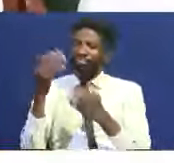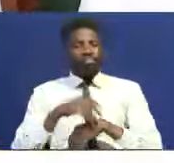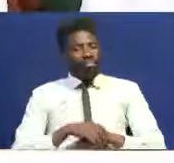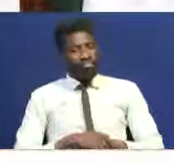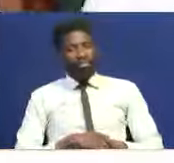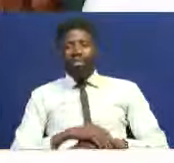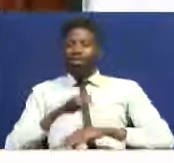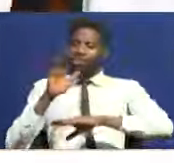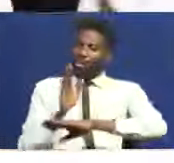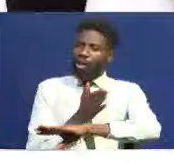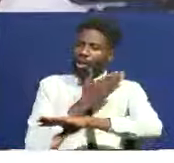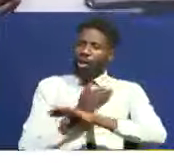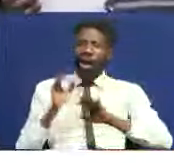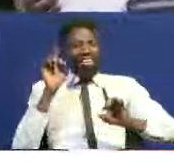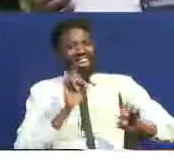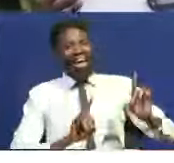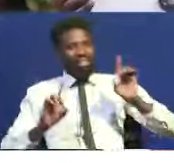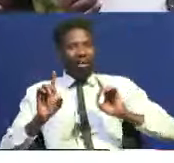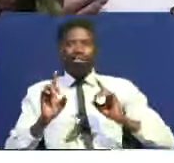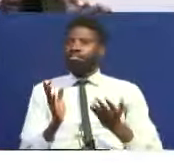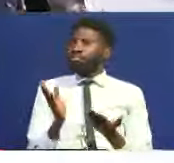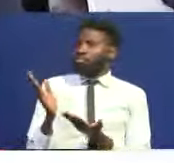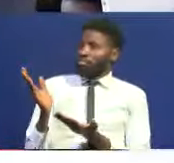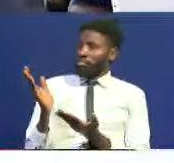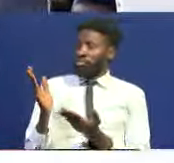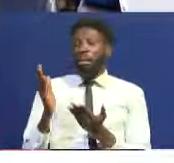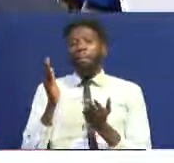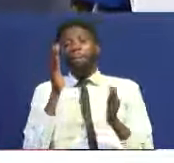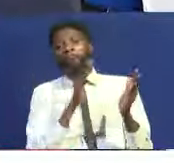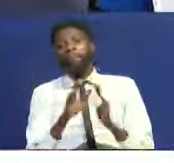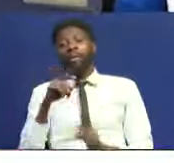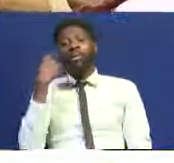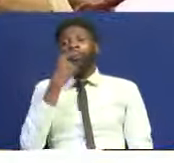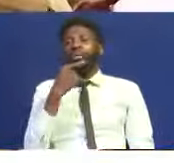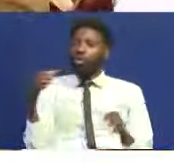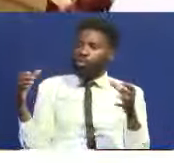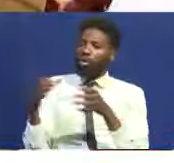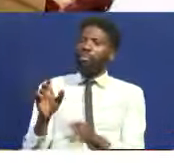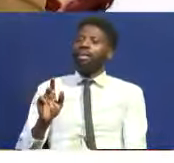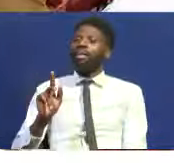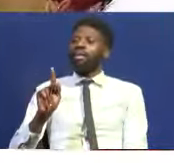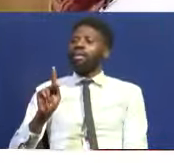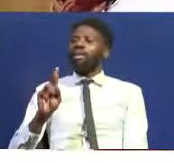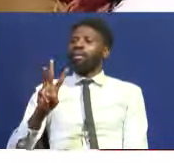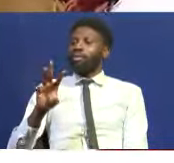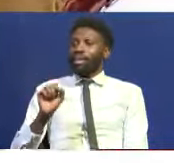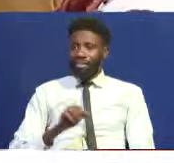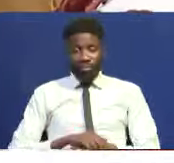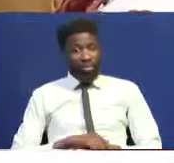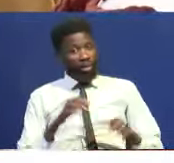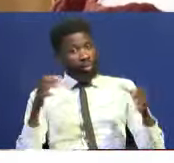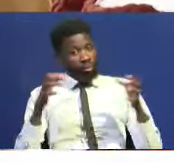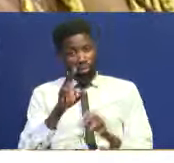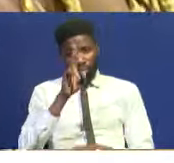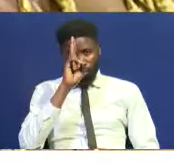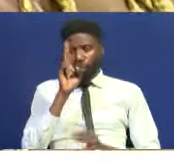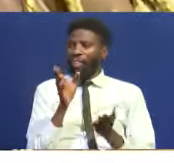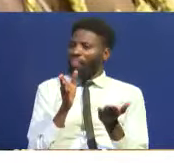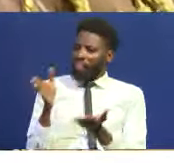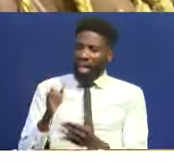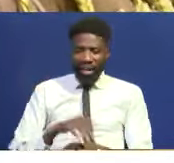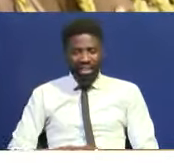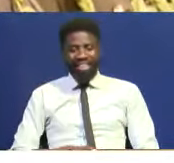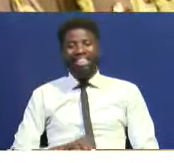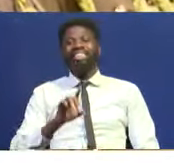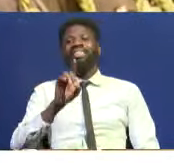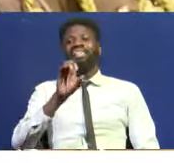zilizotawala ibada hiyo iliyoandaliwa na shirika la wanyama pori hapa nchini KWS na kuhudhuriwa na wanachama wa idara ya polisi, upelelezi wa